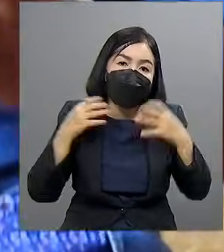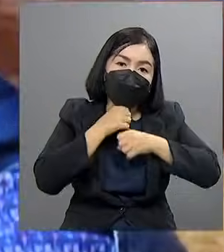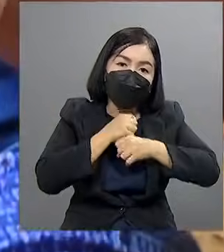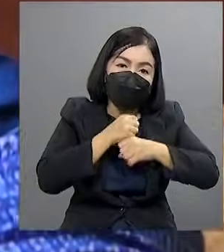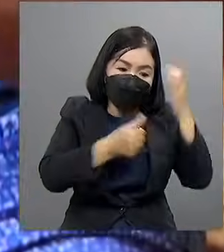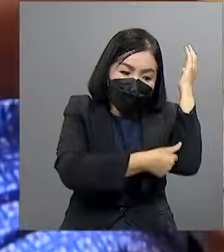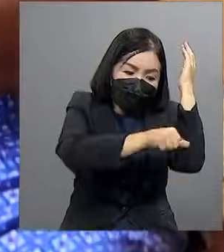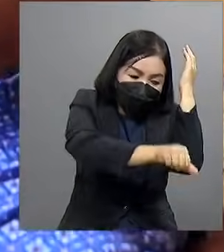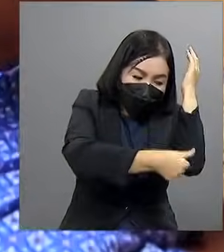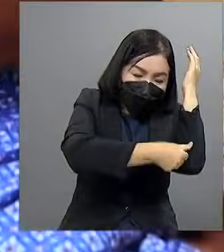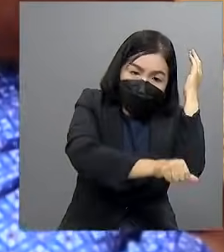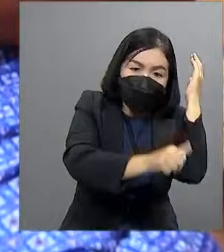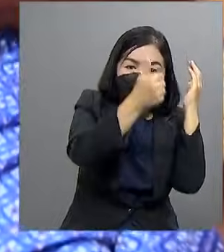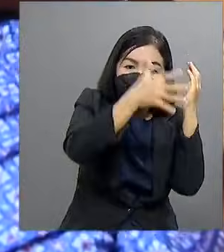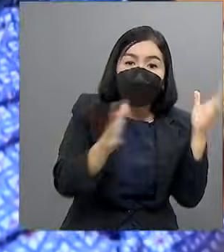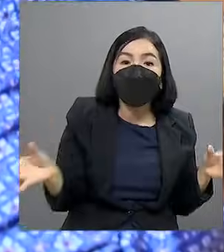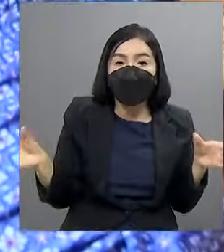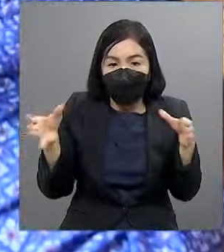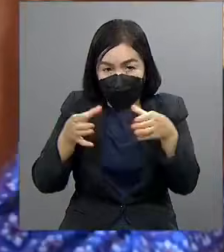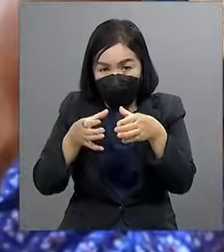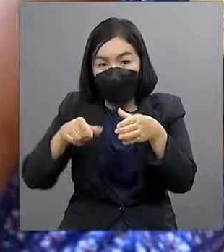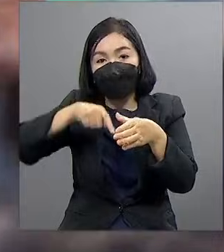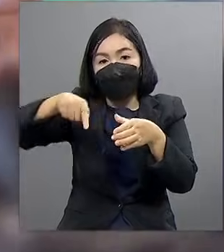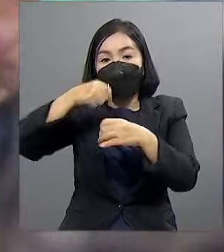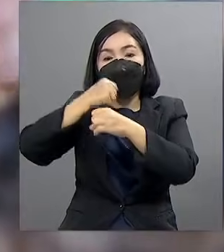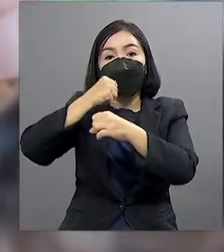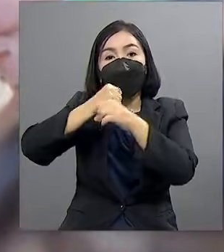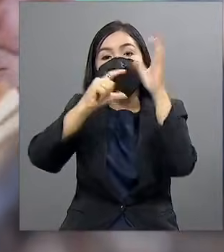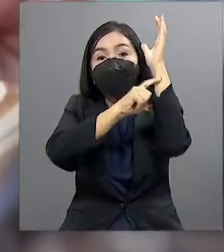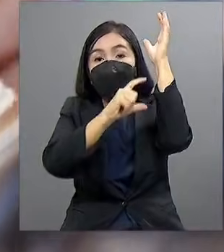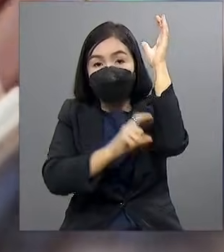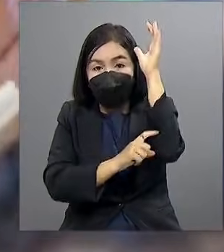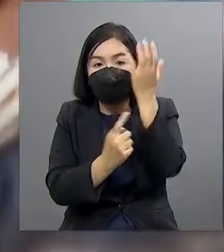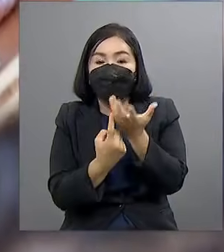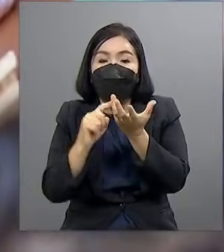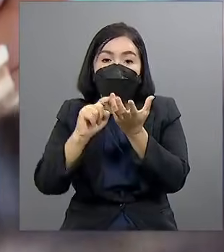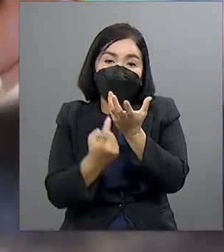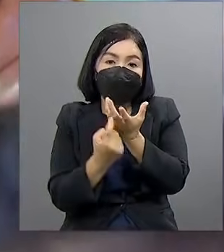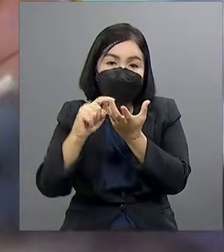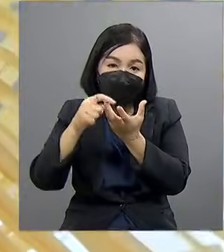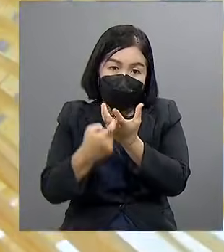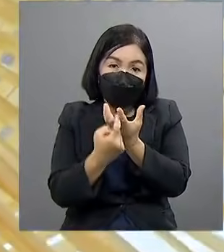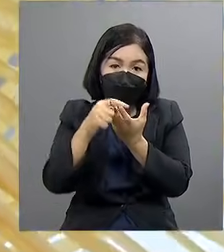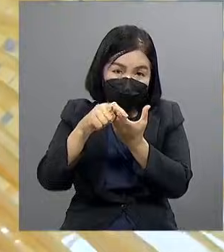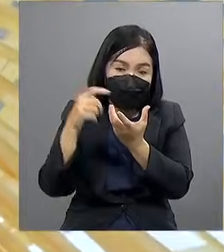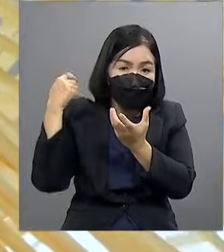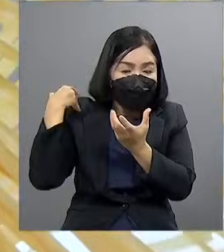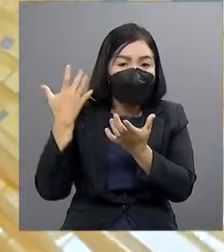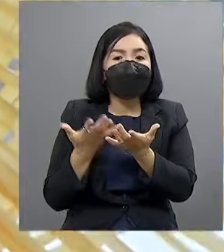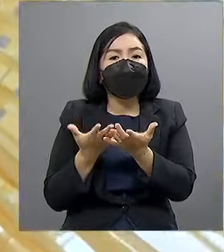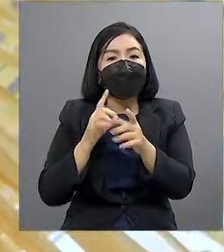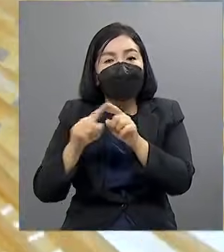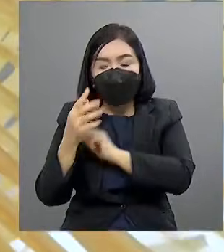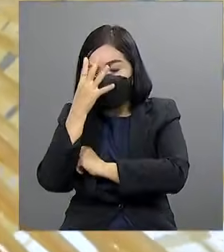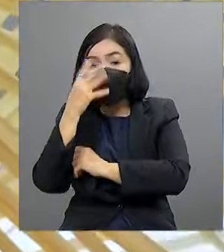ก็เลยให้มารวมกลุ่มในกลุ่มของเราบางรายอาจจะมีอาการเศร้าซึม